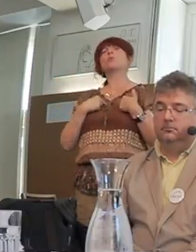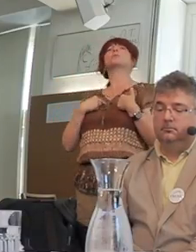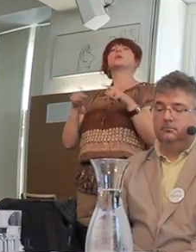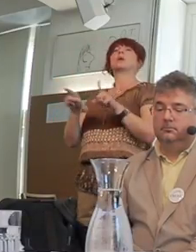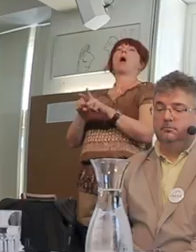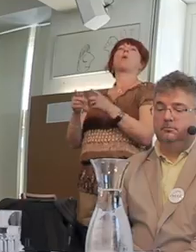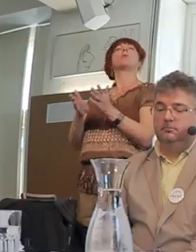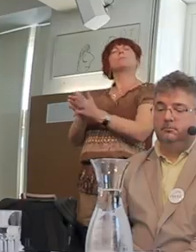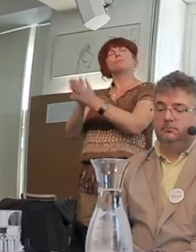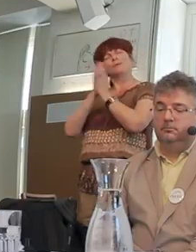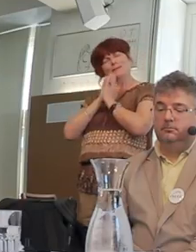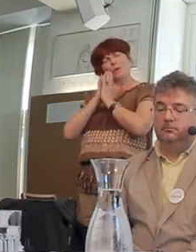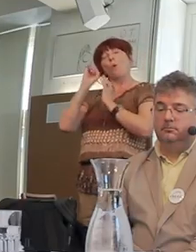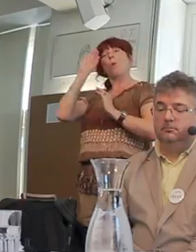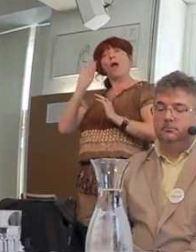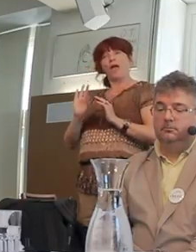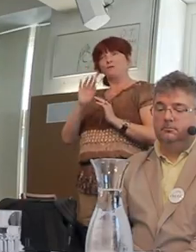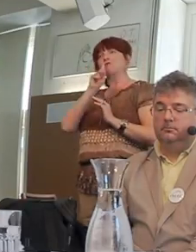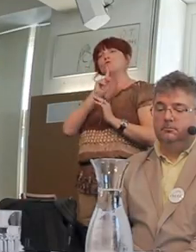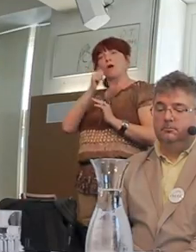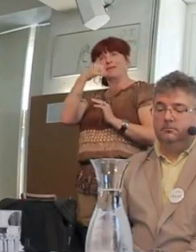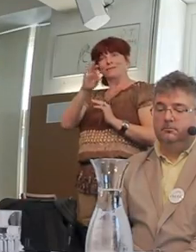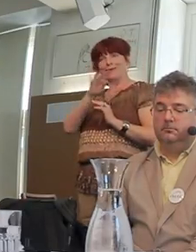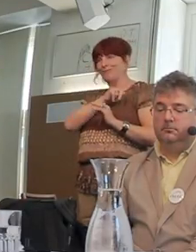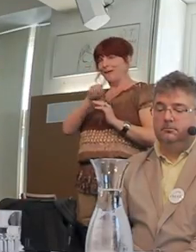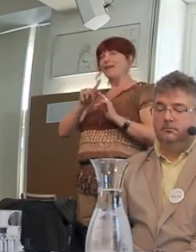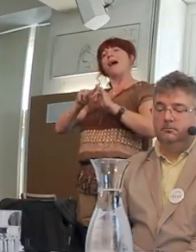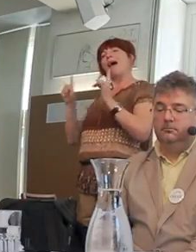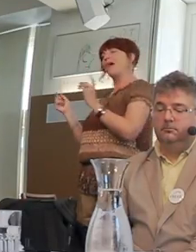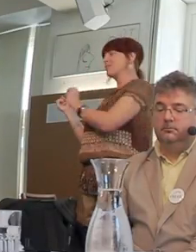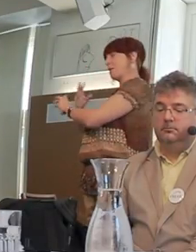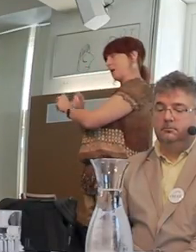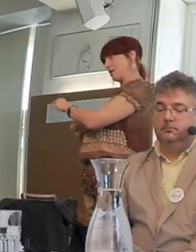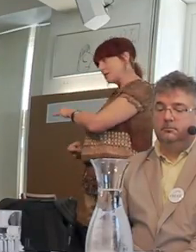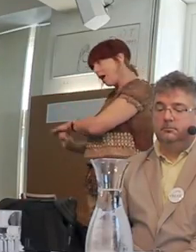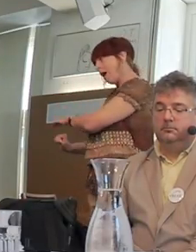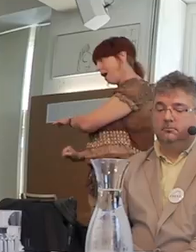den ORF, sondern alle anderen Medien zu schubsen. Ich weiß, dass das zum Teil auch passiert.